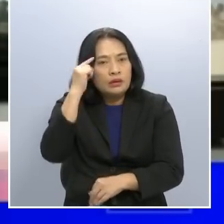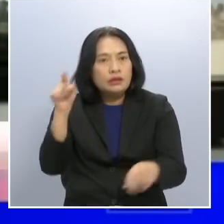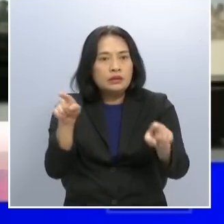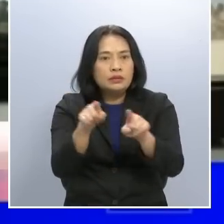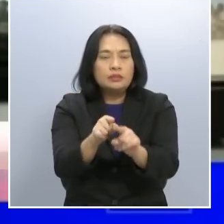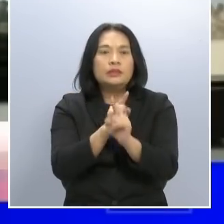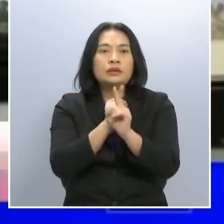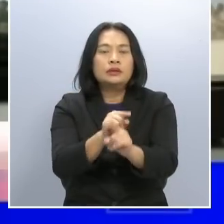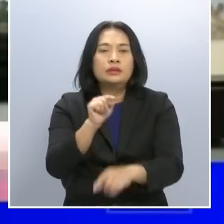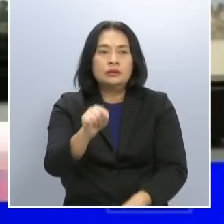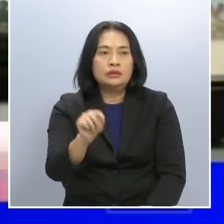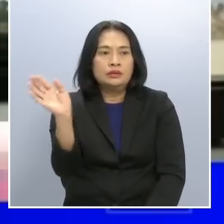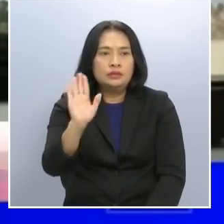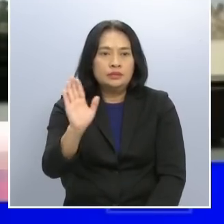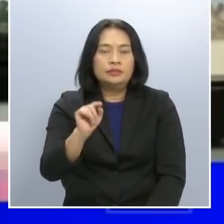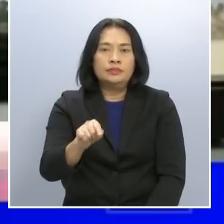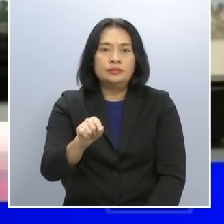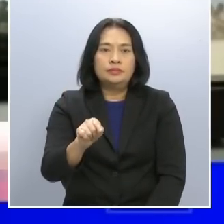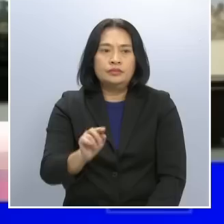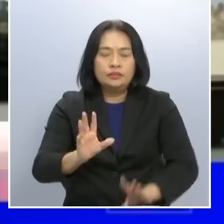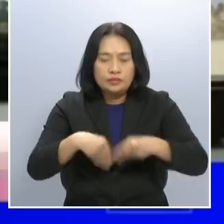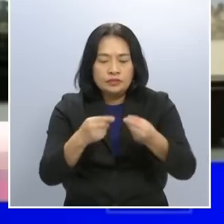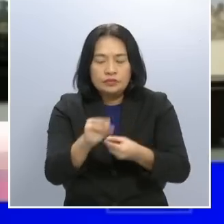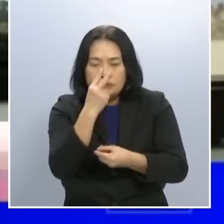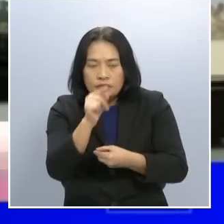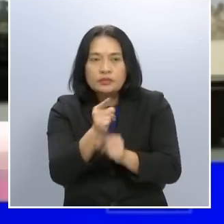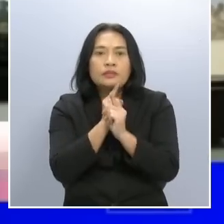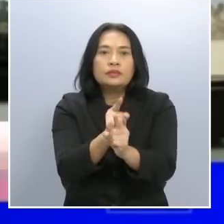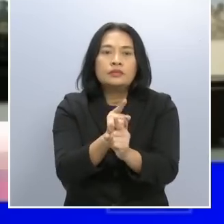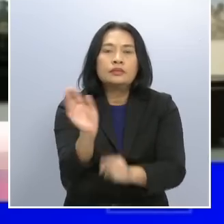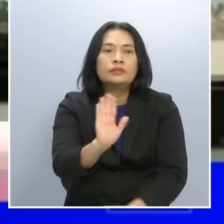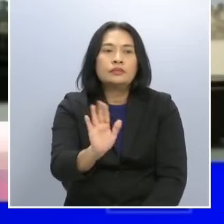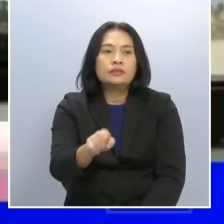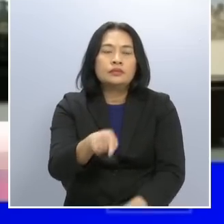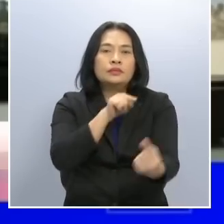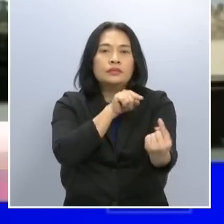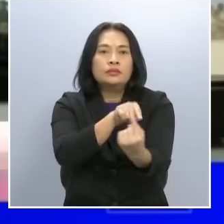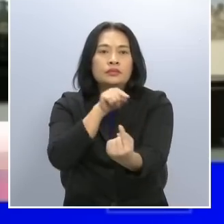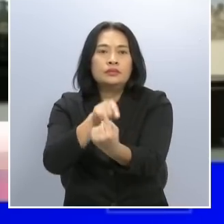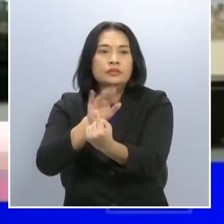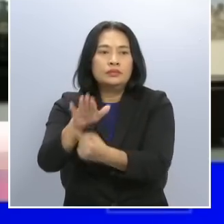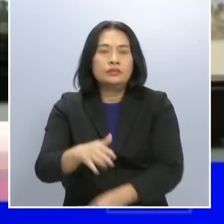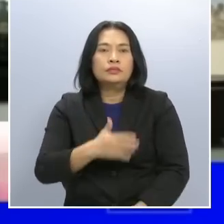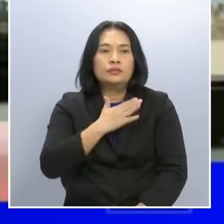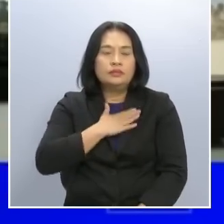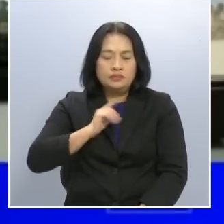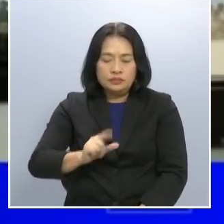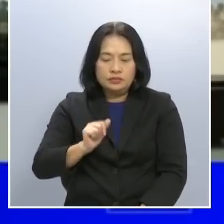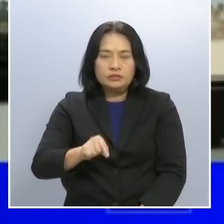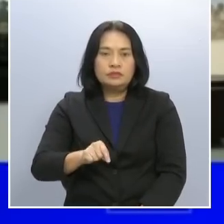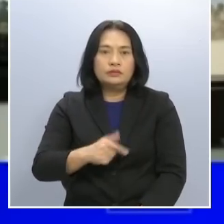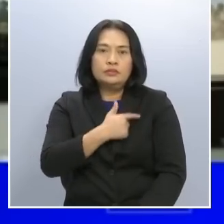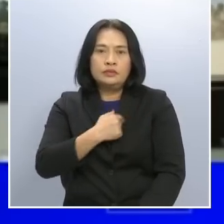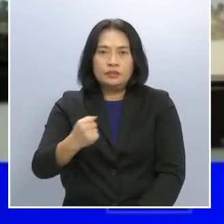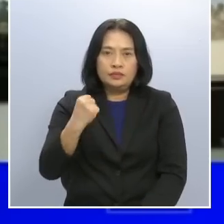รมเหล่านี้แล้วก็ไปเล่นตามเขาเขาจัดฉายให้เราแสดงเราไปแสดงตามเขาเนี่ยเดี๋ยวก็เข้าทางเขาหมดฝ่ายพวกเราเองต้องยึดมั่นเราต้องเชื่อมั่นกัน